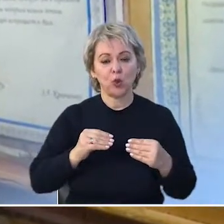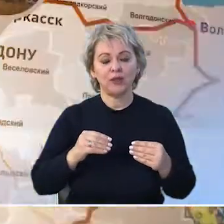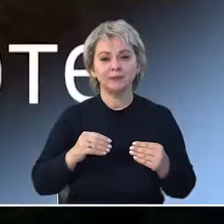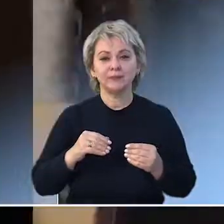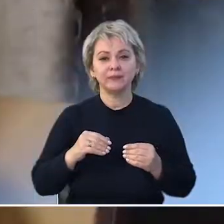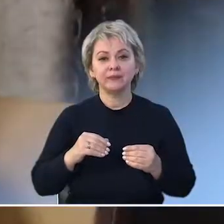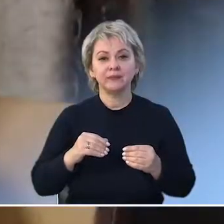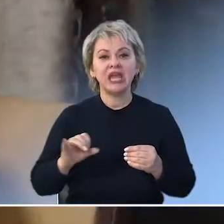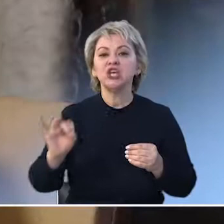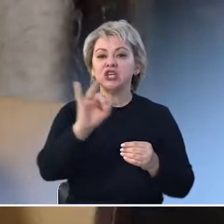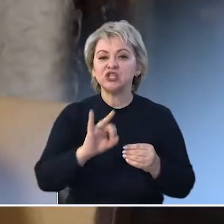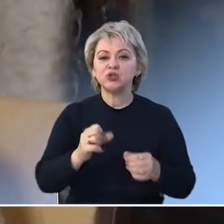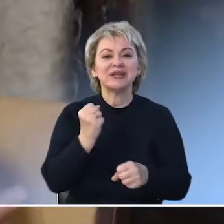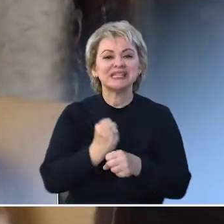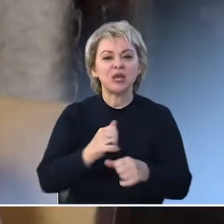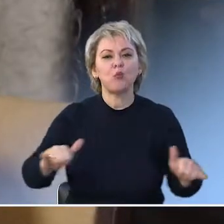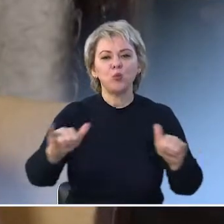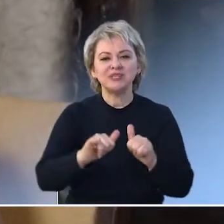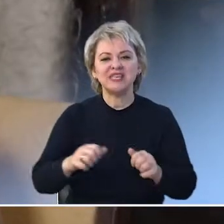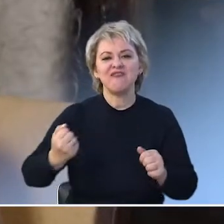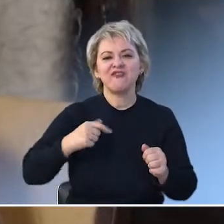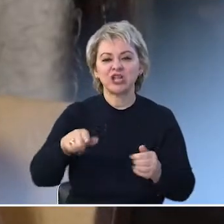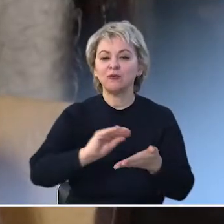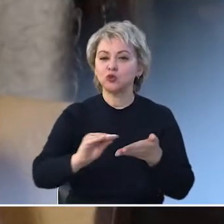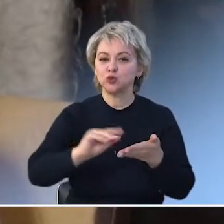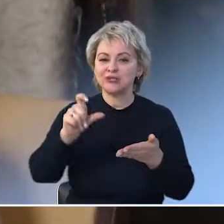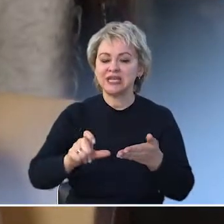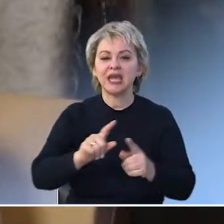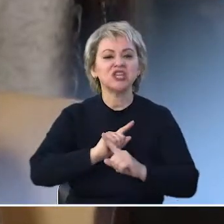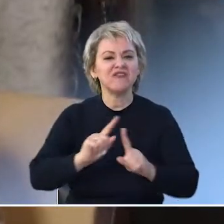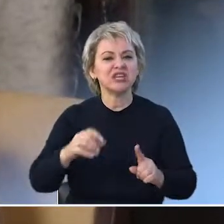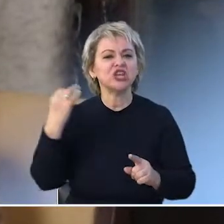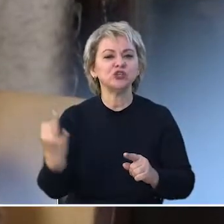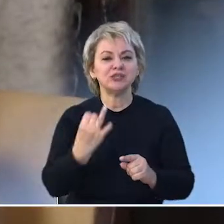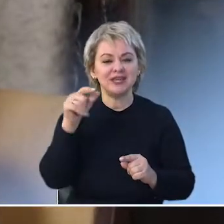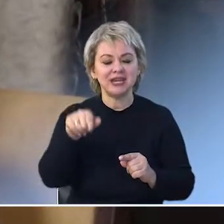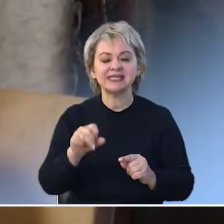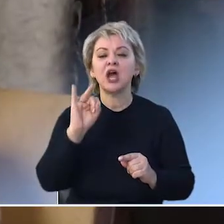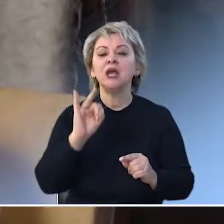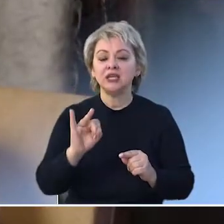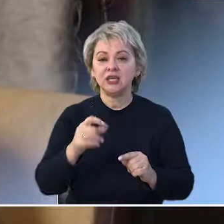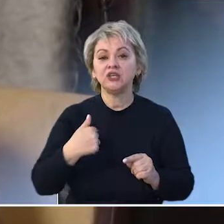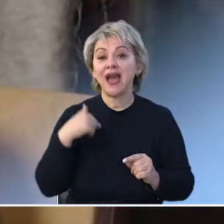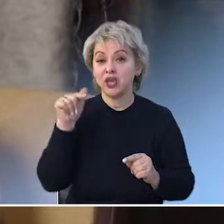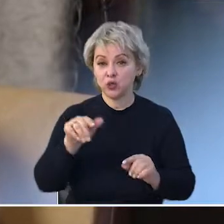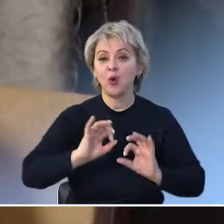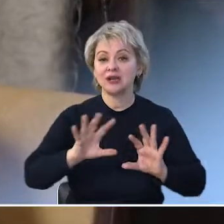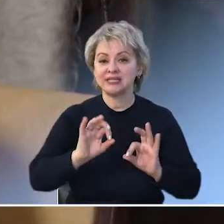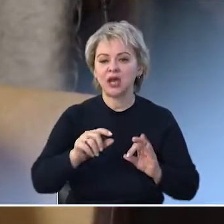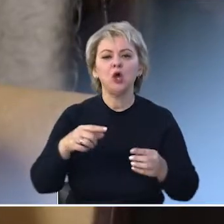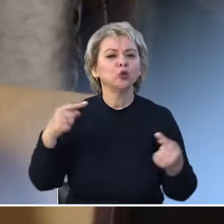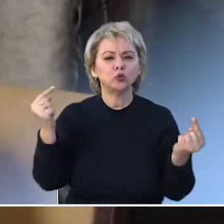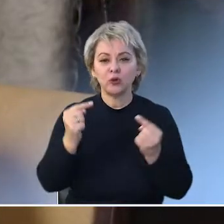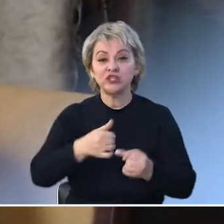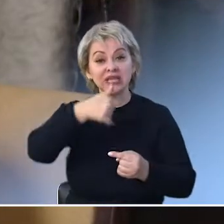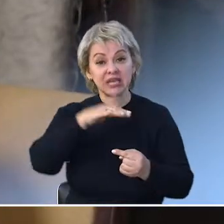мной? История создания музея фронтовой журналистики невероятно интересная, и я ее